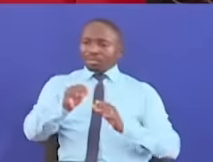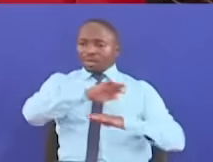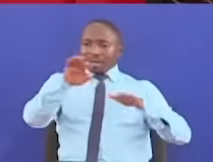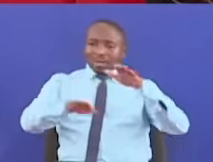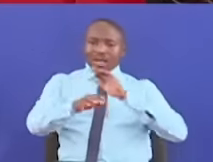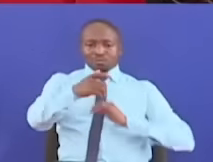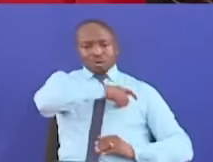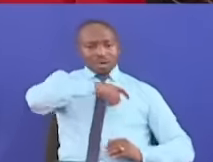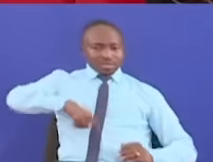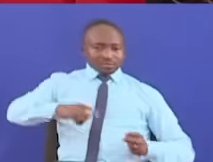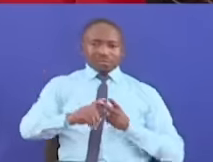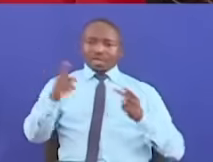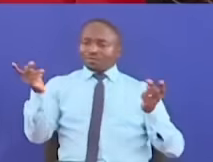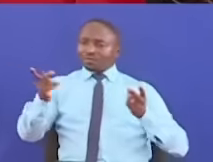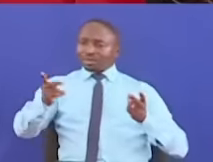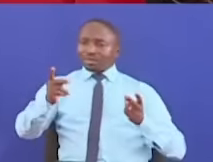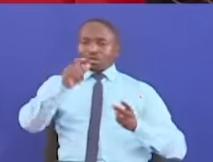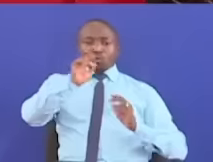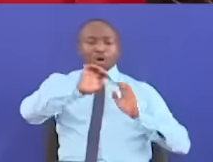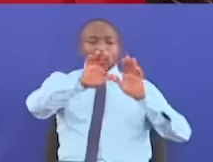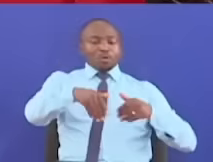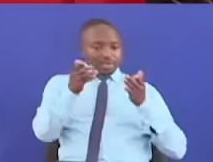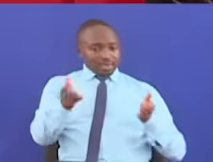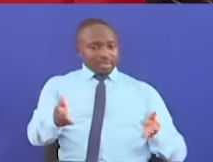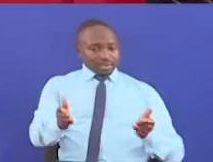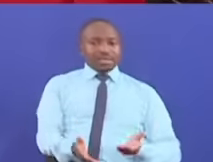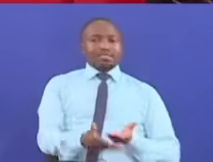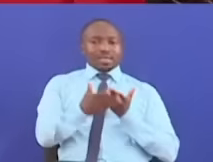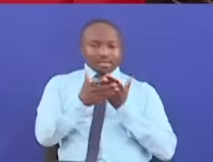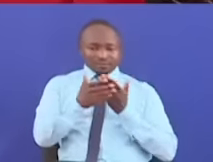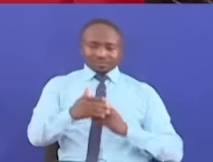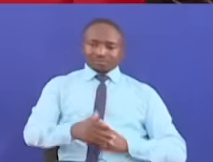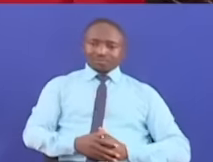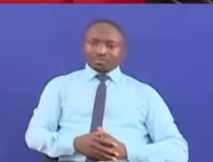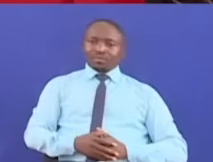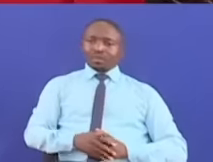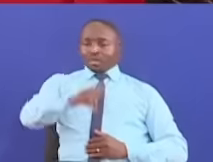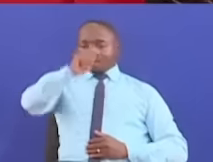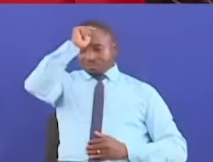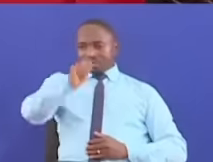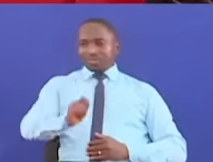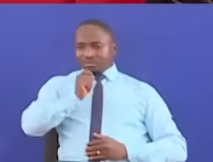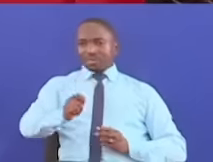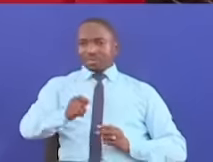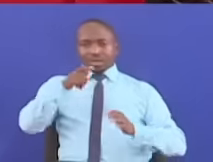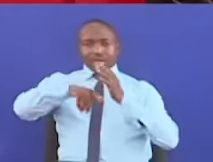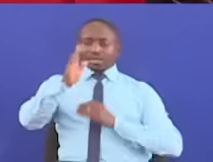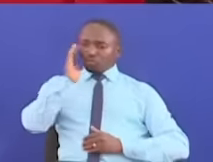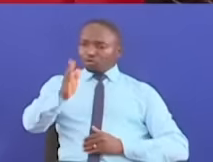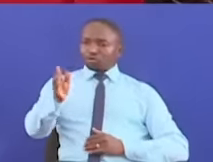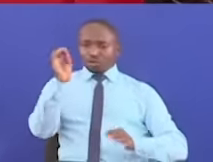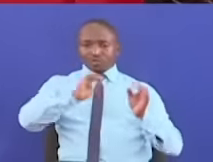ameitoare lakin yana mk Pia wa bunge hili lalosu wa spik ni moja kwa moja kwenye